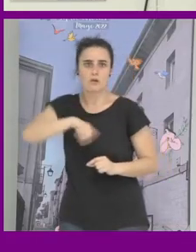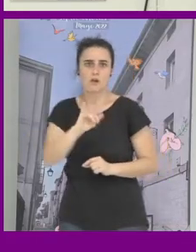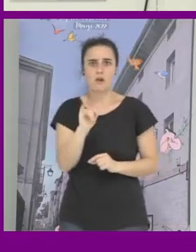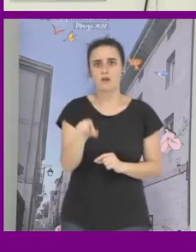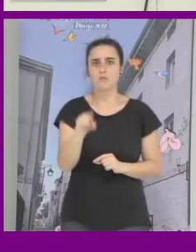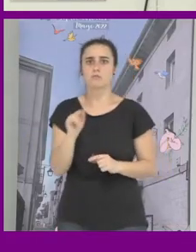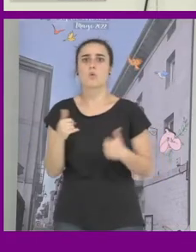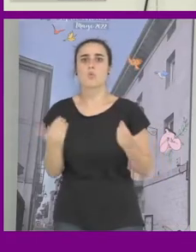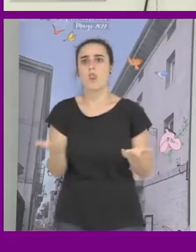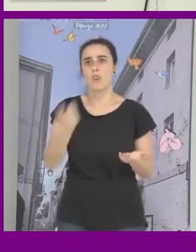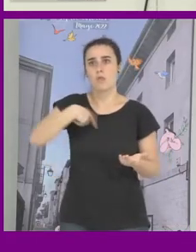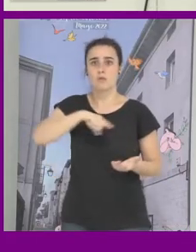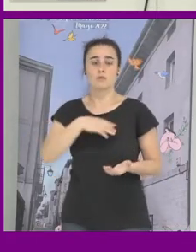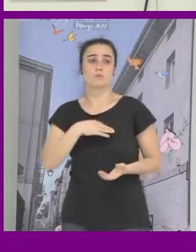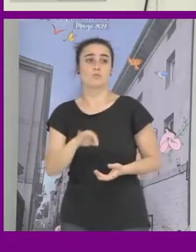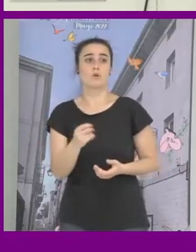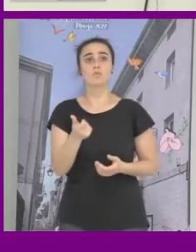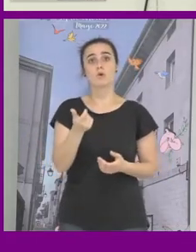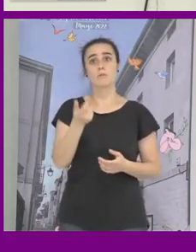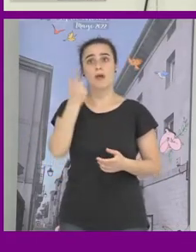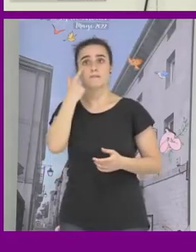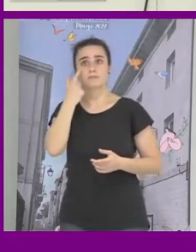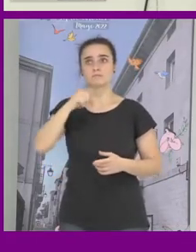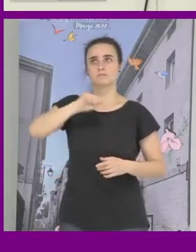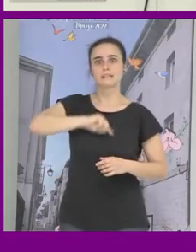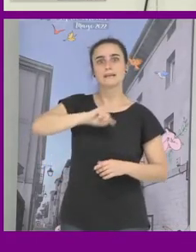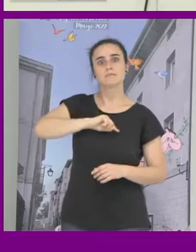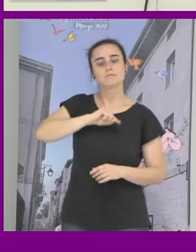ba, patxadaz sentitzeko zer den